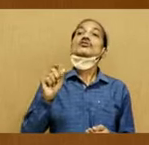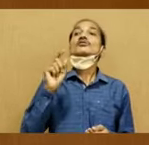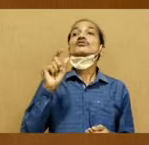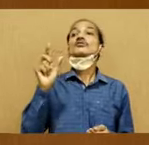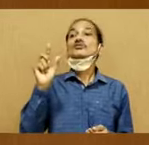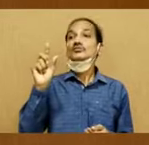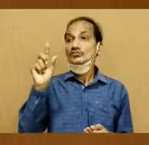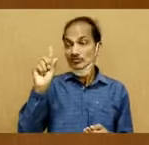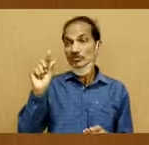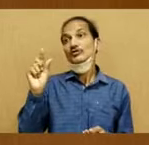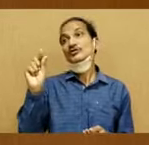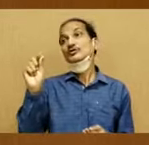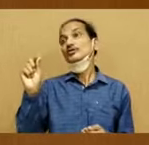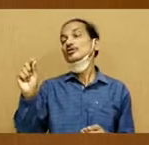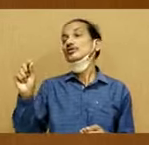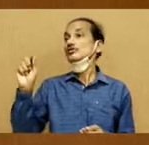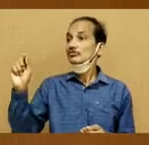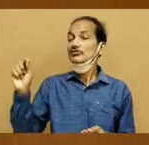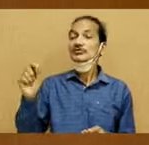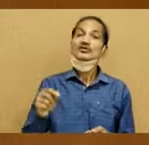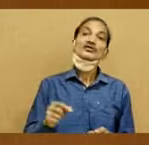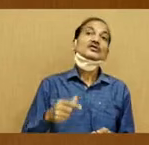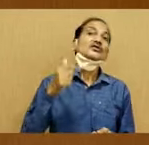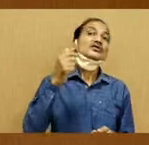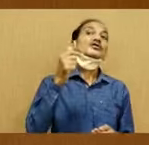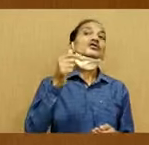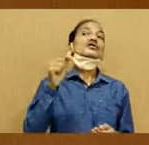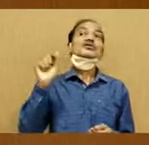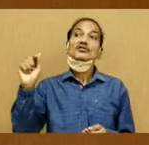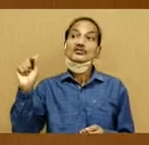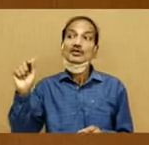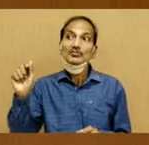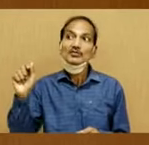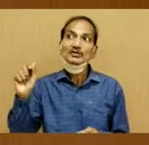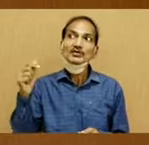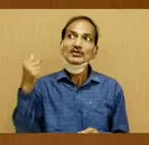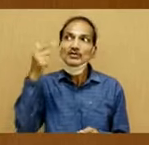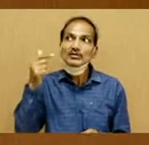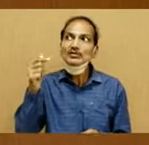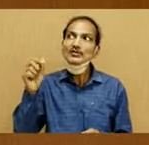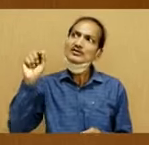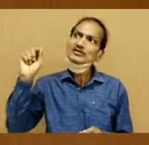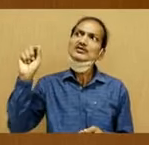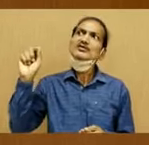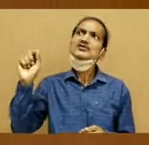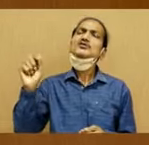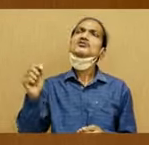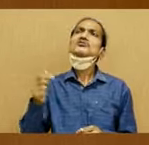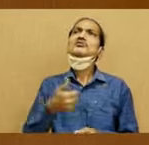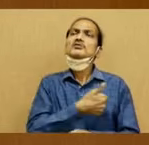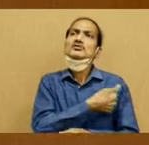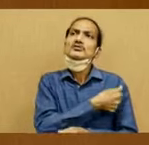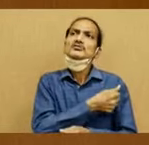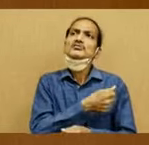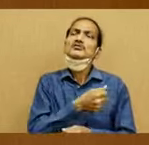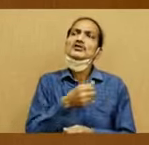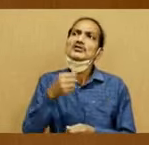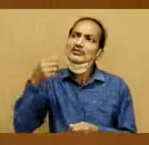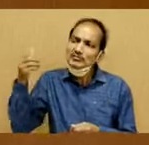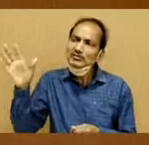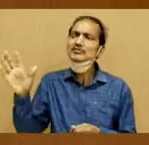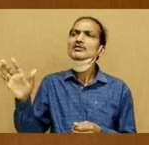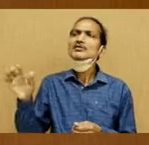ତାଙ୍କ ଦେହରେ ଅନ୍ୟ ରୋଗ ମଧ୍ୟ ଅଛି ଯାହା ପାଇଁ ସେ ହସ୍ପିଟାଲରୁ ଡିସଚାର୍ଜ ହୋଇପାରିନାହାନ୍ତି। ତେଣୁ ଆଜି ବି ଆମେ ତାଙ୍କୁ କୋଭିଡ୍ ପଜିଟିଭ୍ରେ